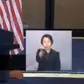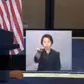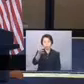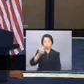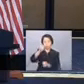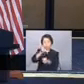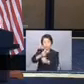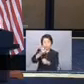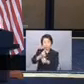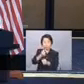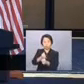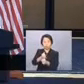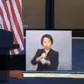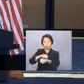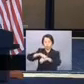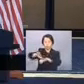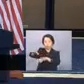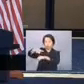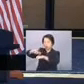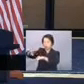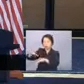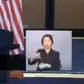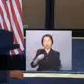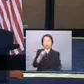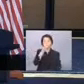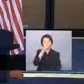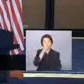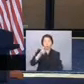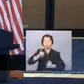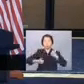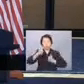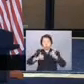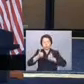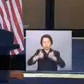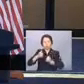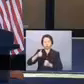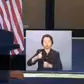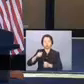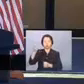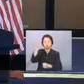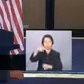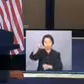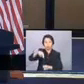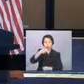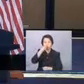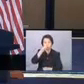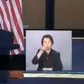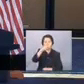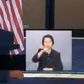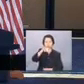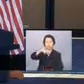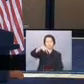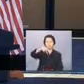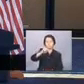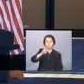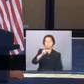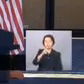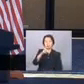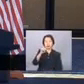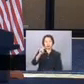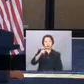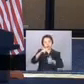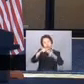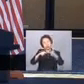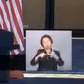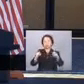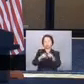bekerja menghantar makanan, sama ada GrabFood, Foodpanda ataupun lain-lain.